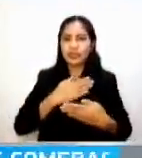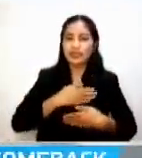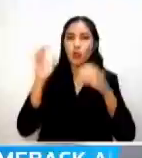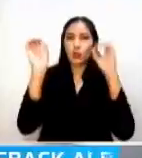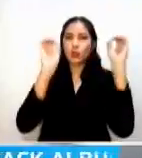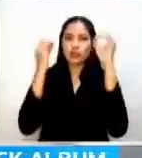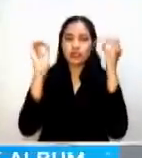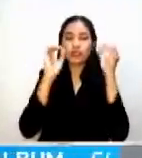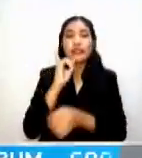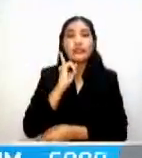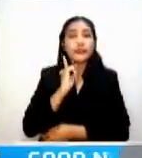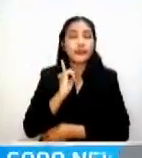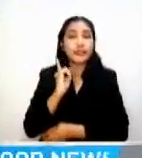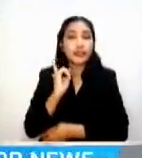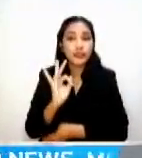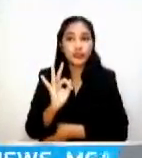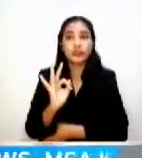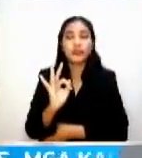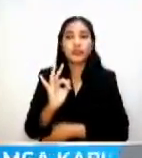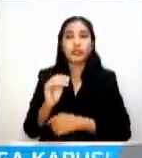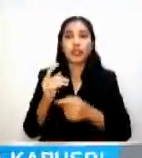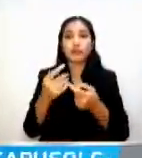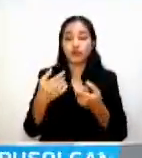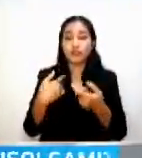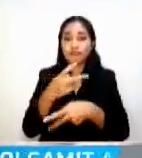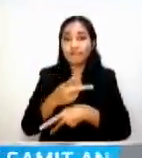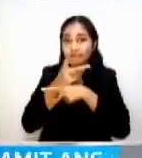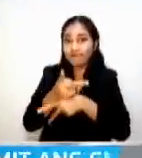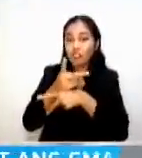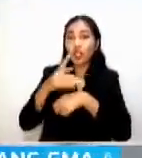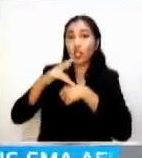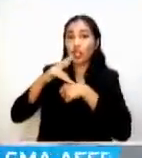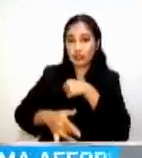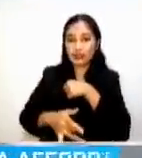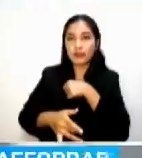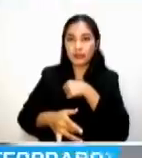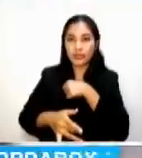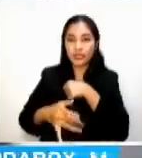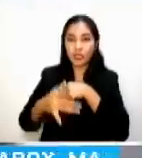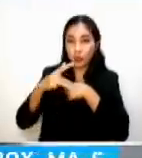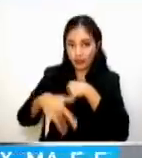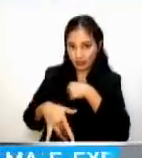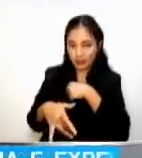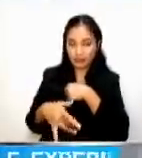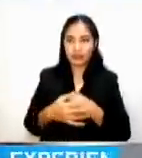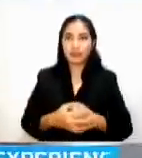will attend to the patients early on, nandun pa lang sa initial phase ng COVID, mild to